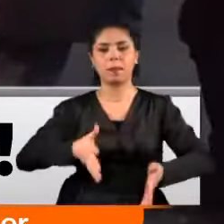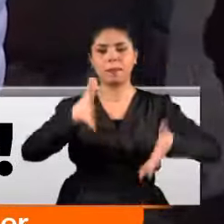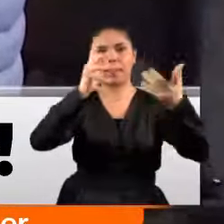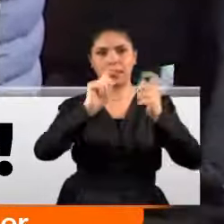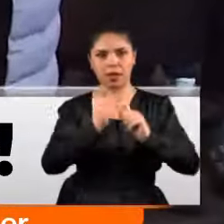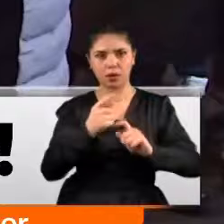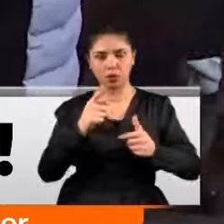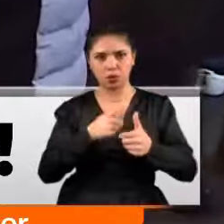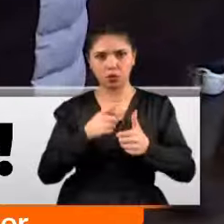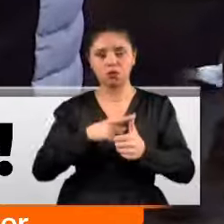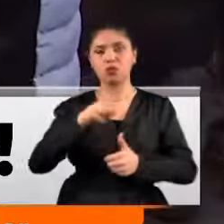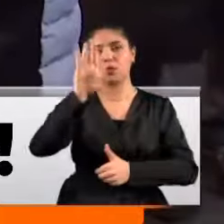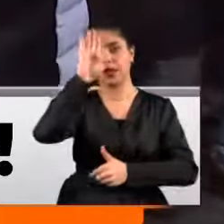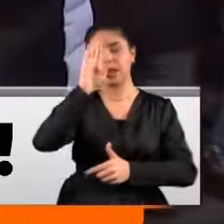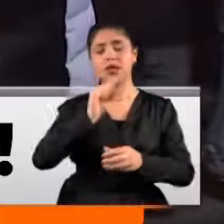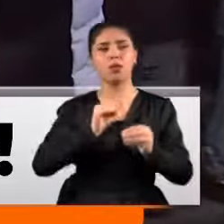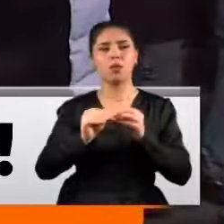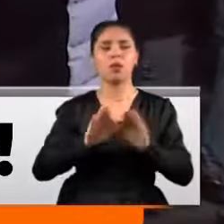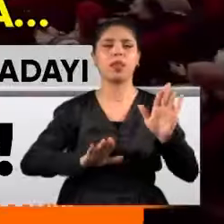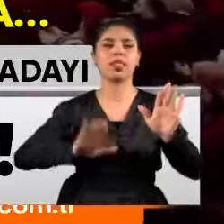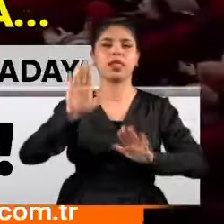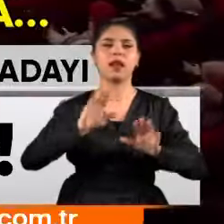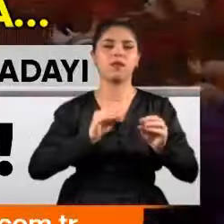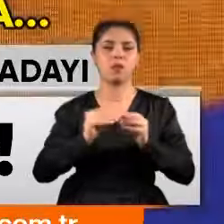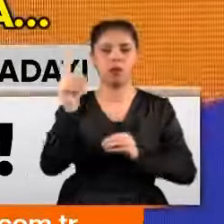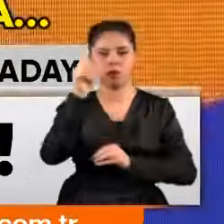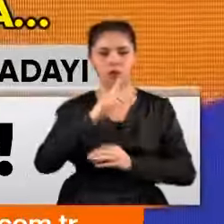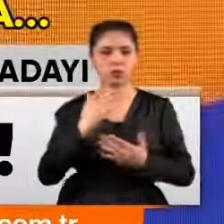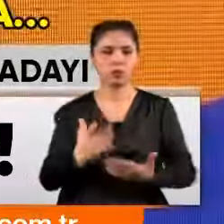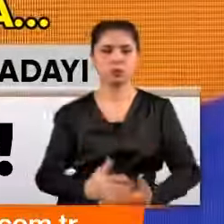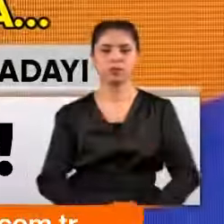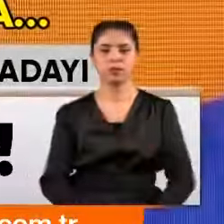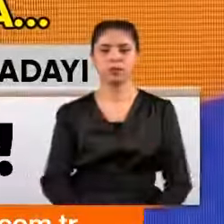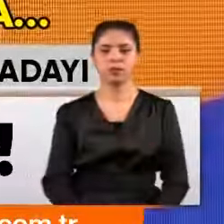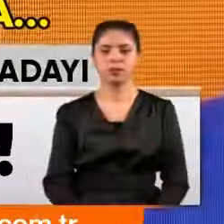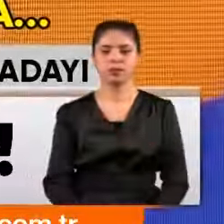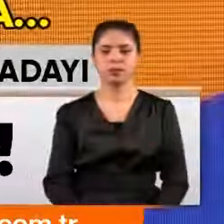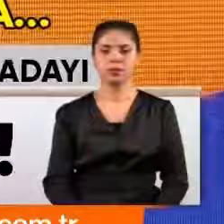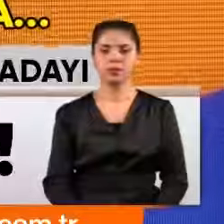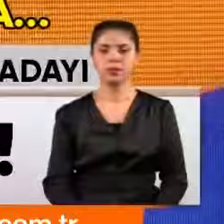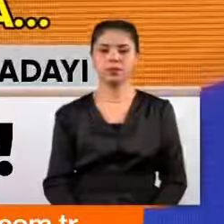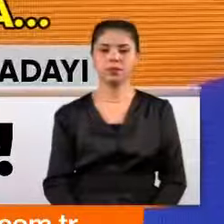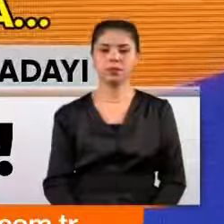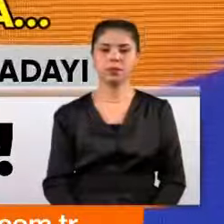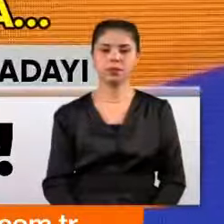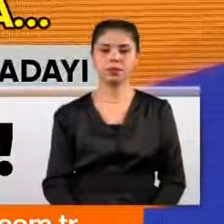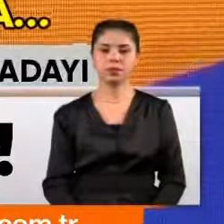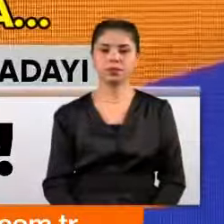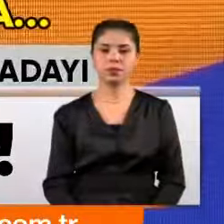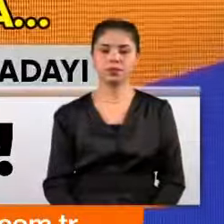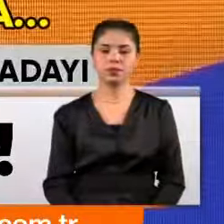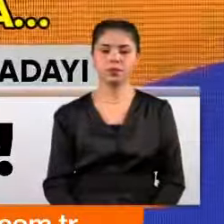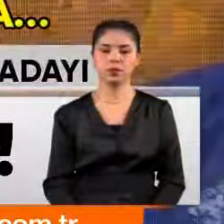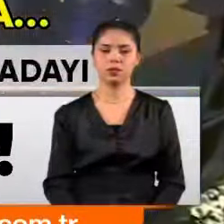birlikte İstanbul'un çilesi olan trafik sorunu. İstanbullulara söz veriyorum, ilk 5 yılın